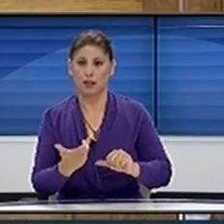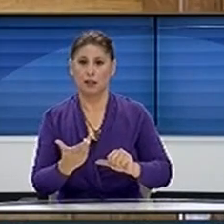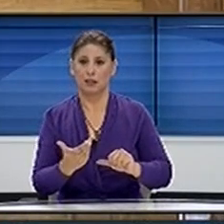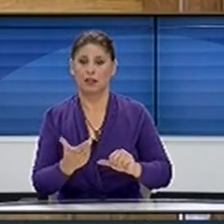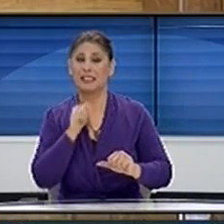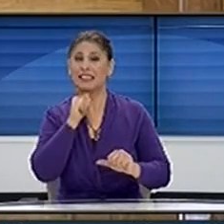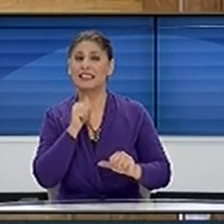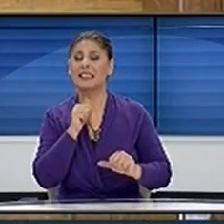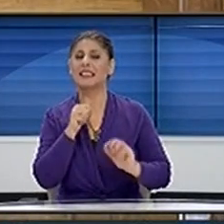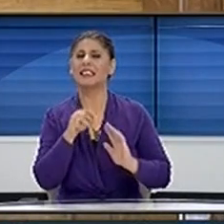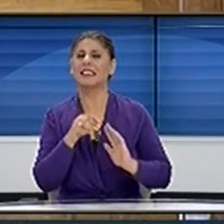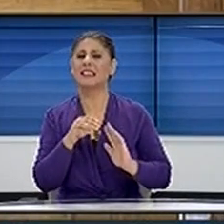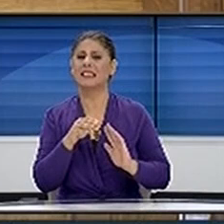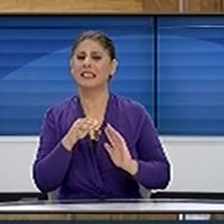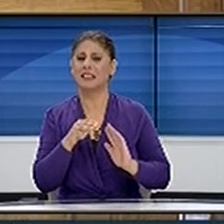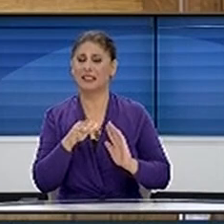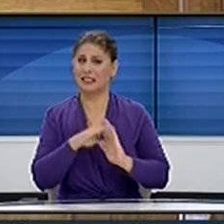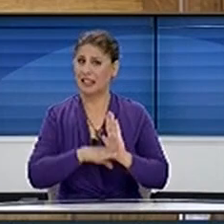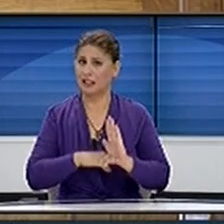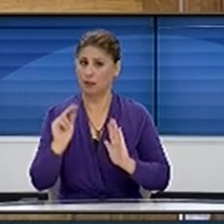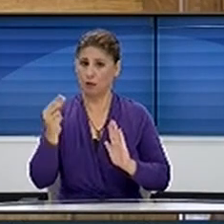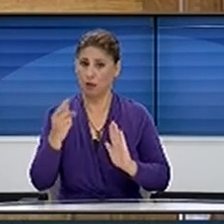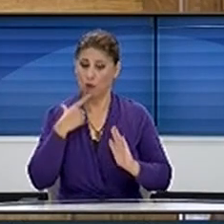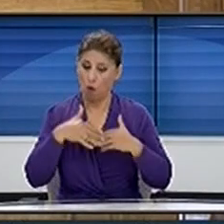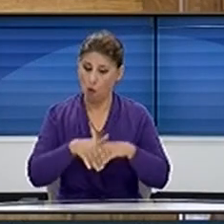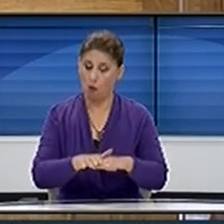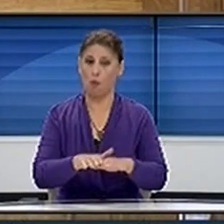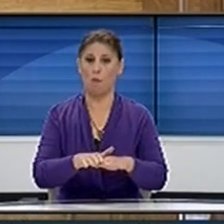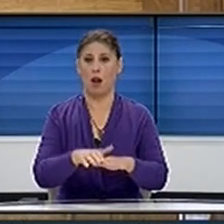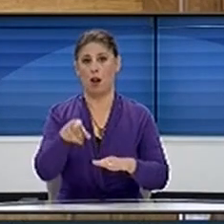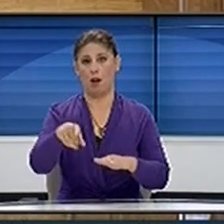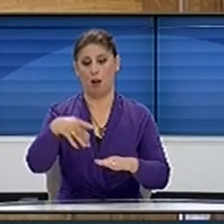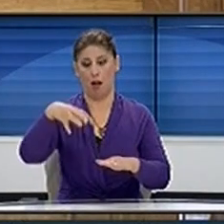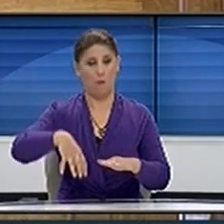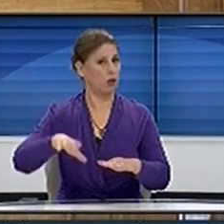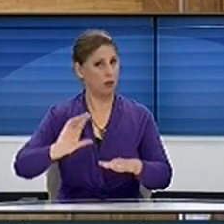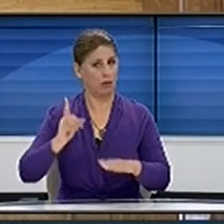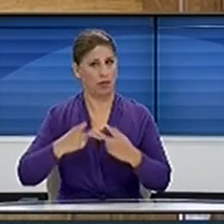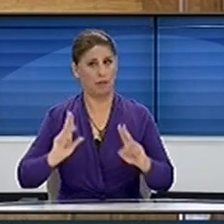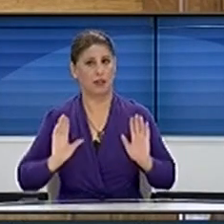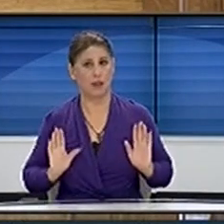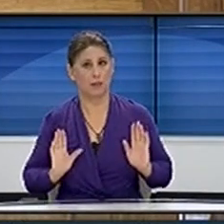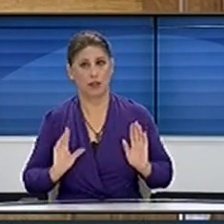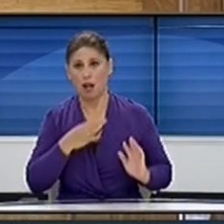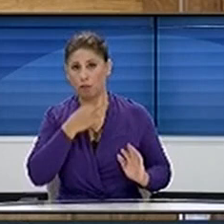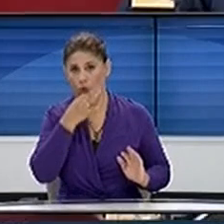βουλή, η οποία δεν προβλέπεται σε ομαλές περιόδους, όπως υποστήριξε ο κύριος Κατρούγκαλος?